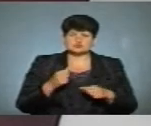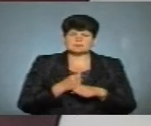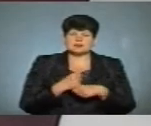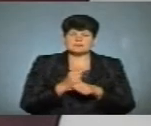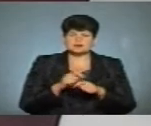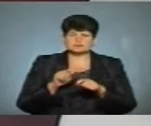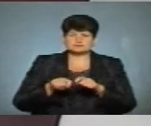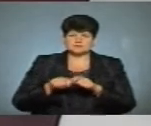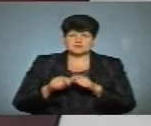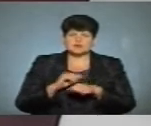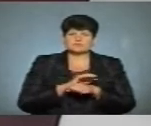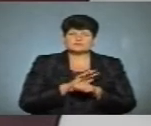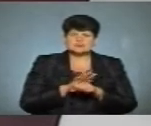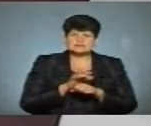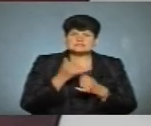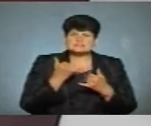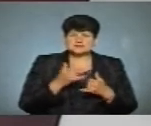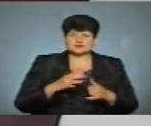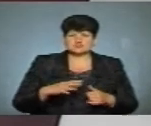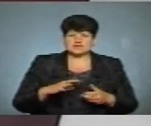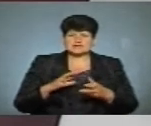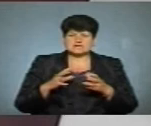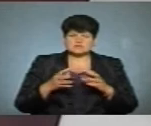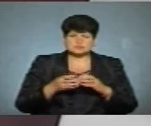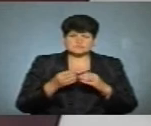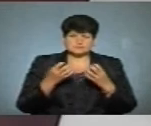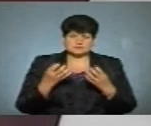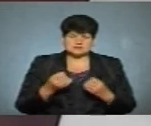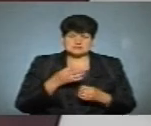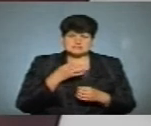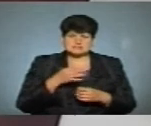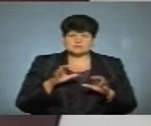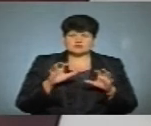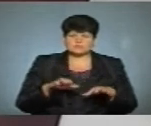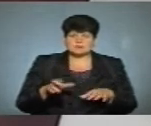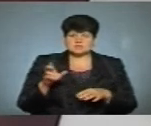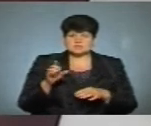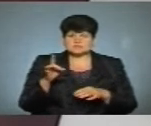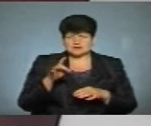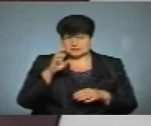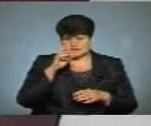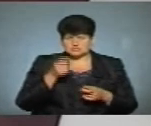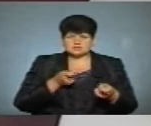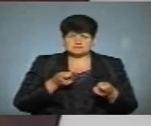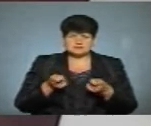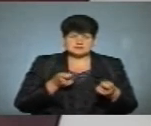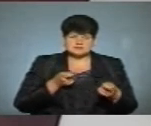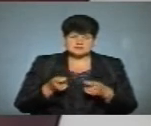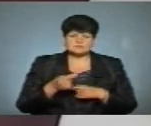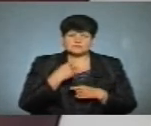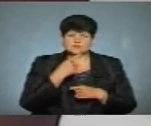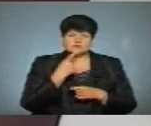лабораторні тести на COVID-19. Зараз чекають результатів, розповів голова Бережанської райдержадміністрації Олег Захарків. За його